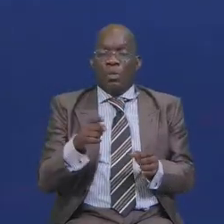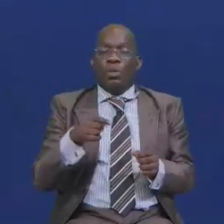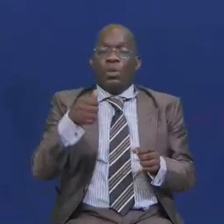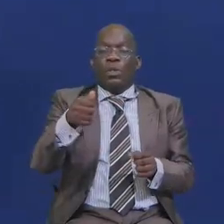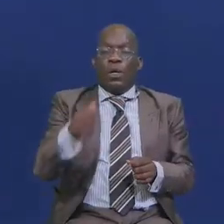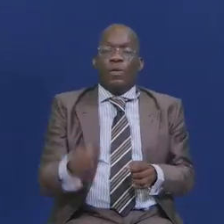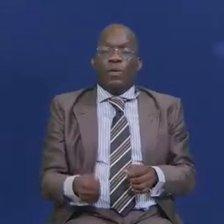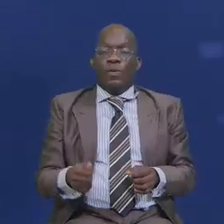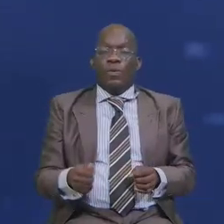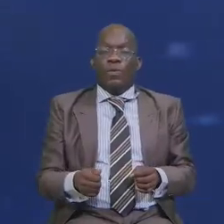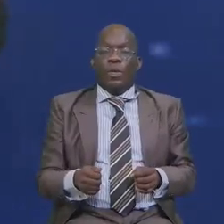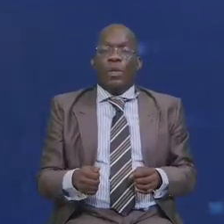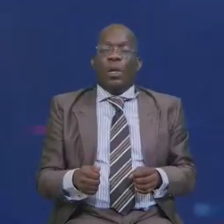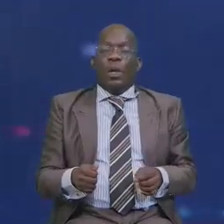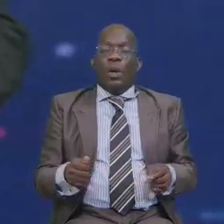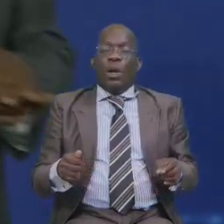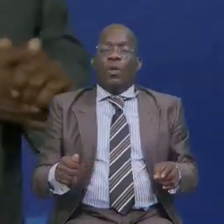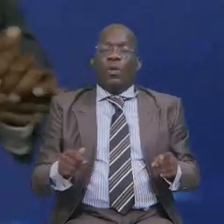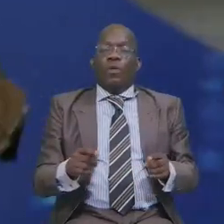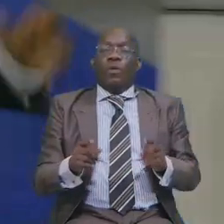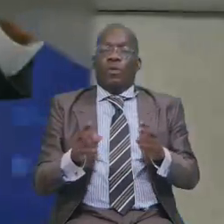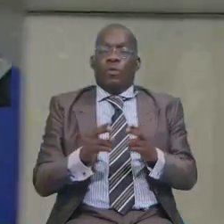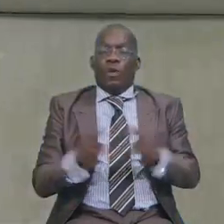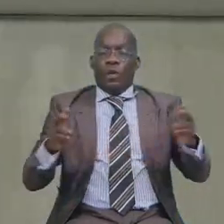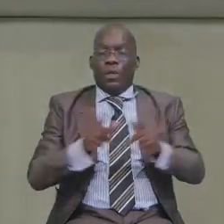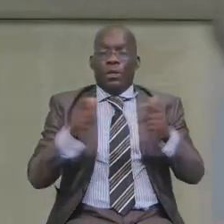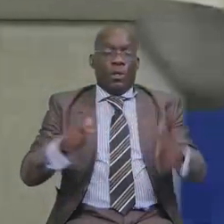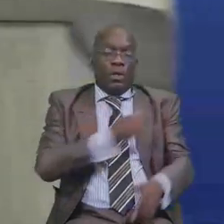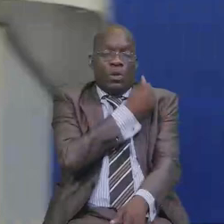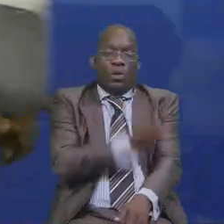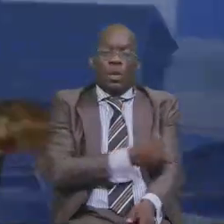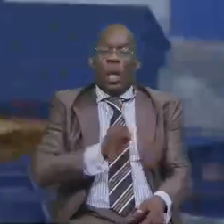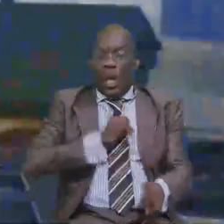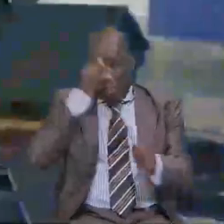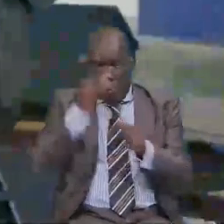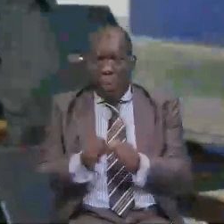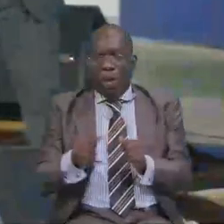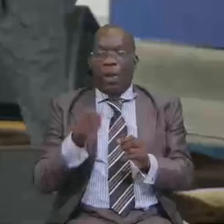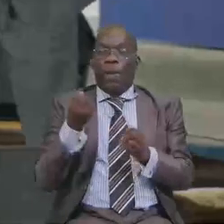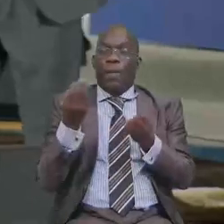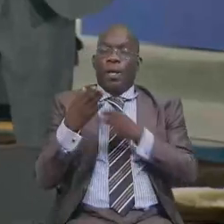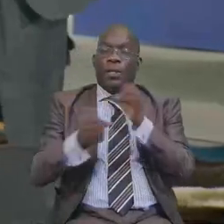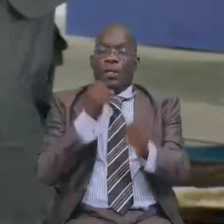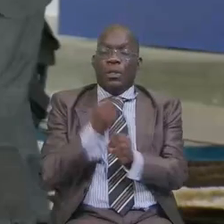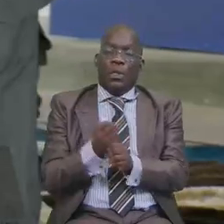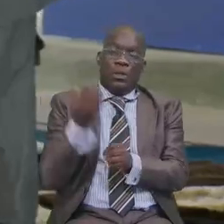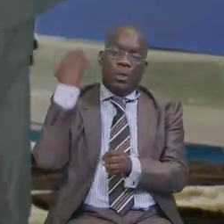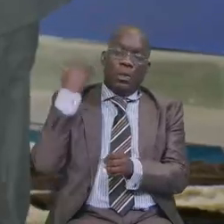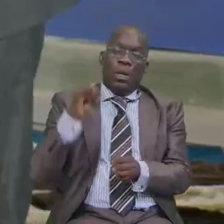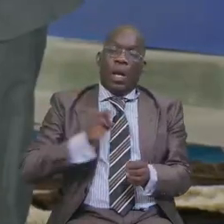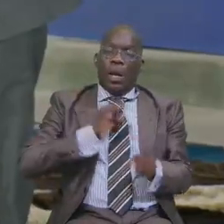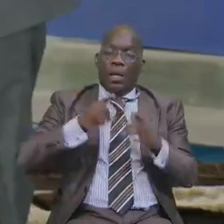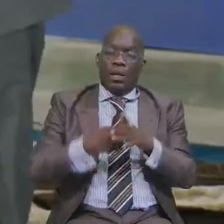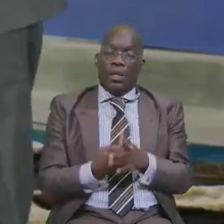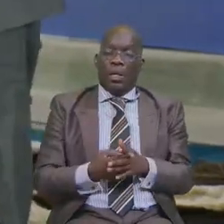se font hommes d'autorité, je me rappelle. Il y a de cela plusieurs années, j'avais commencé l'étude biblique avec